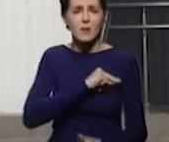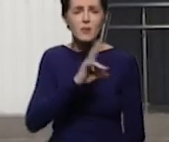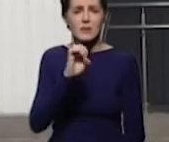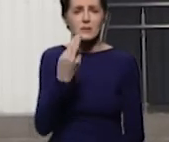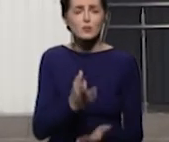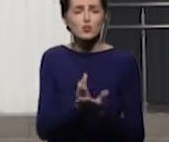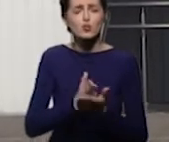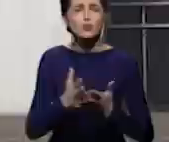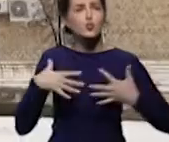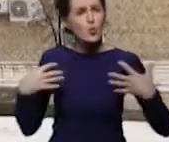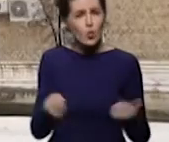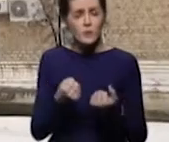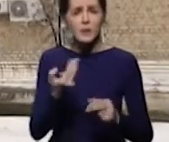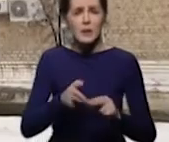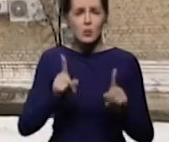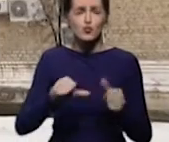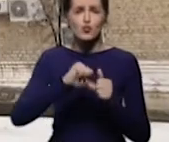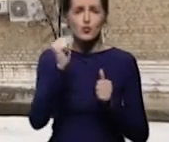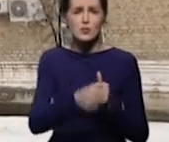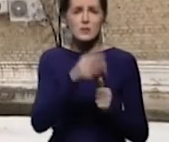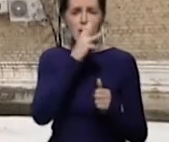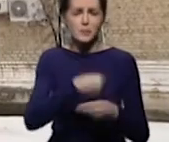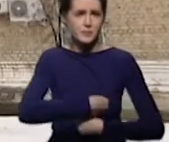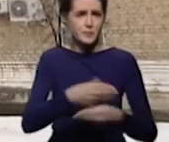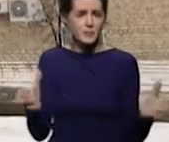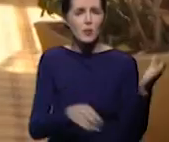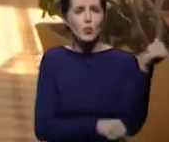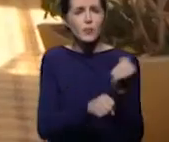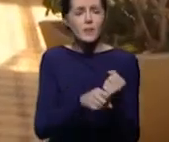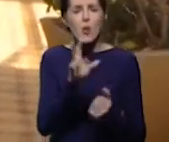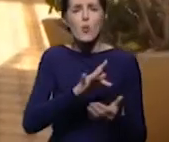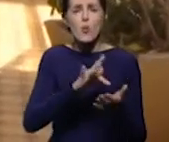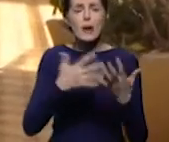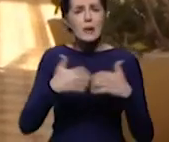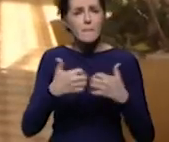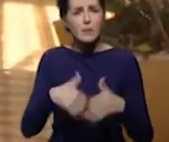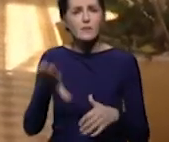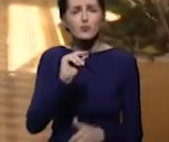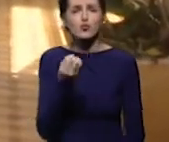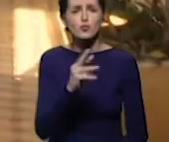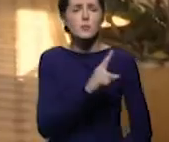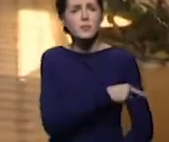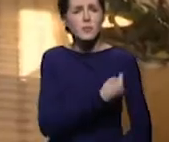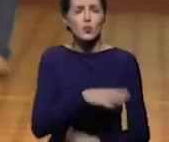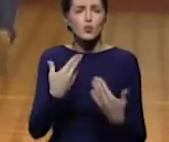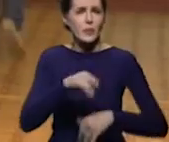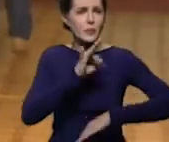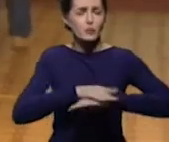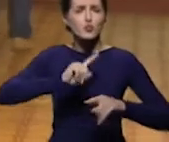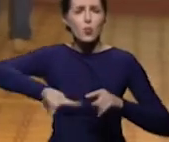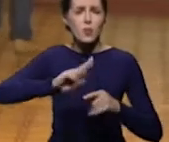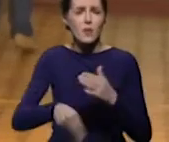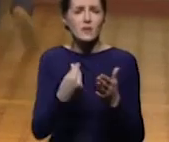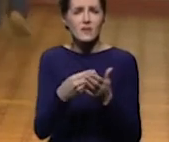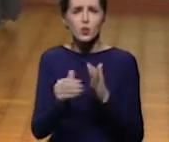здоров'я. Ці гроші також частково підуть на зарплати робітникам. А от у Краматорську на рахунках лікарень закінчуються гроші та нових